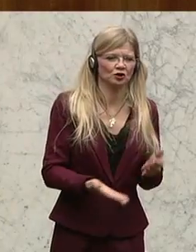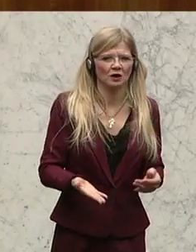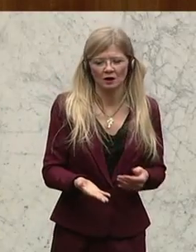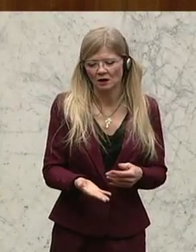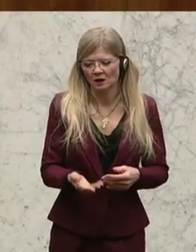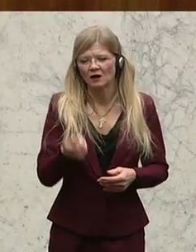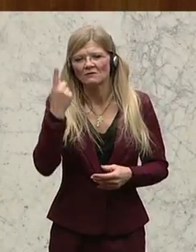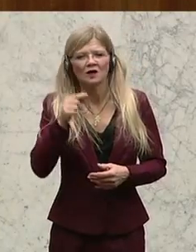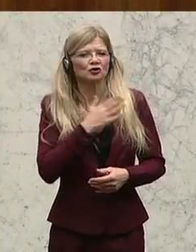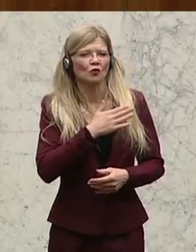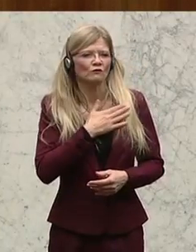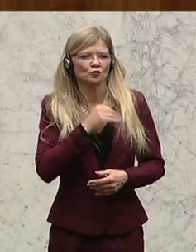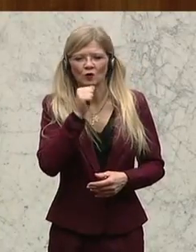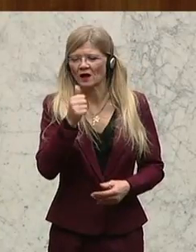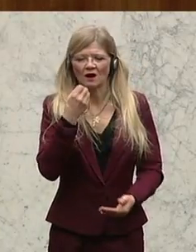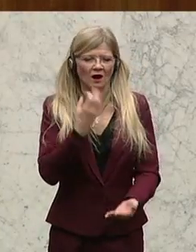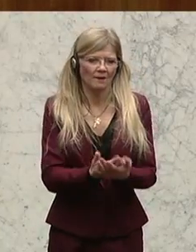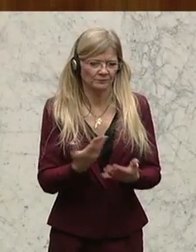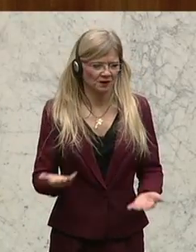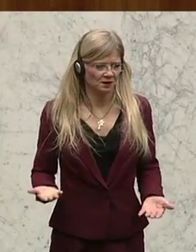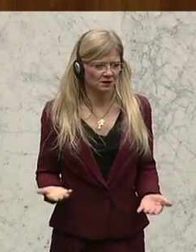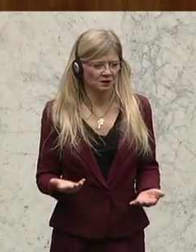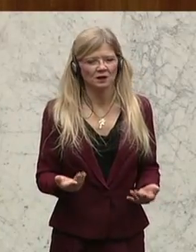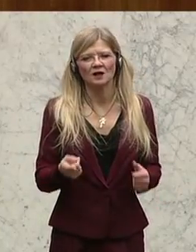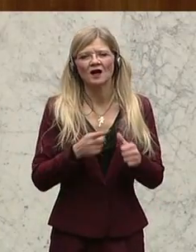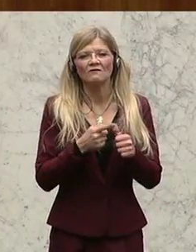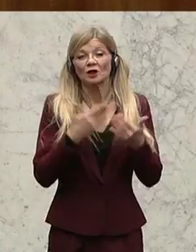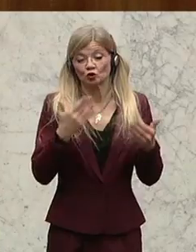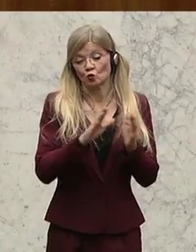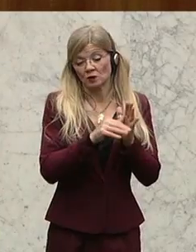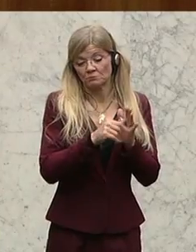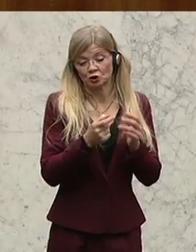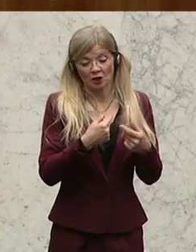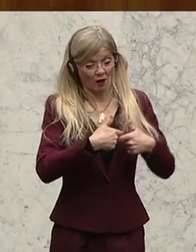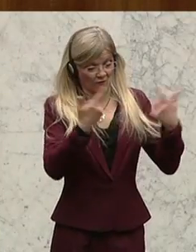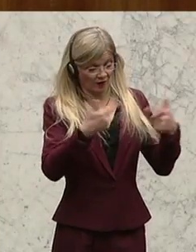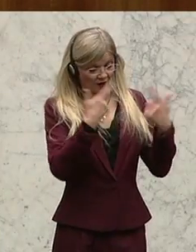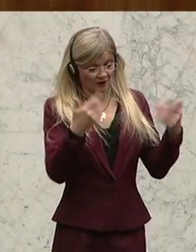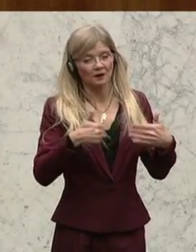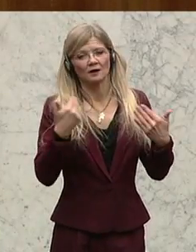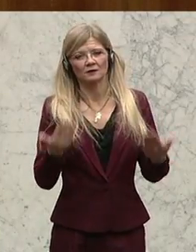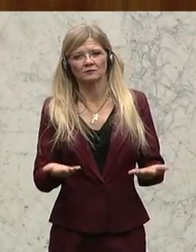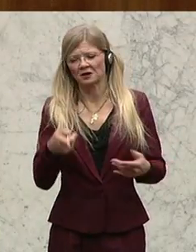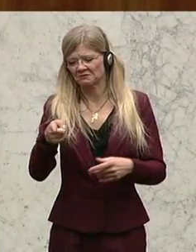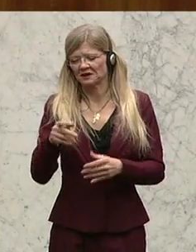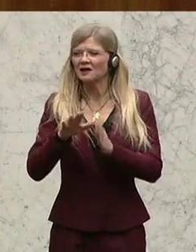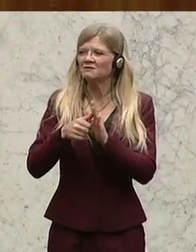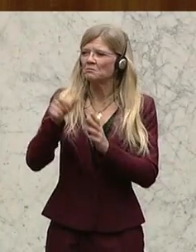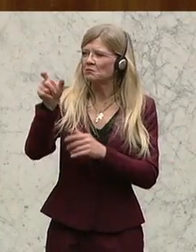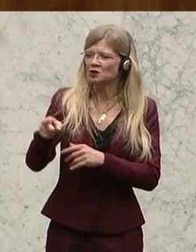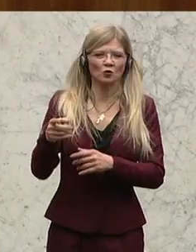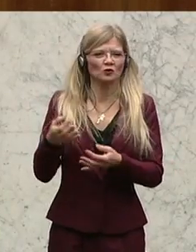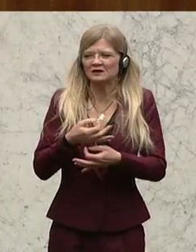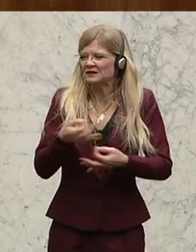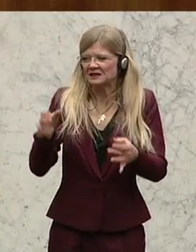weil es kommt sowieso nichts heraus. Und wenn so ein Diebstahl aufgeklärt wird, der Herr Dieb hat nichts, dann schaut der